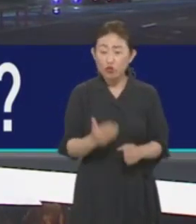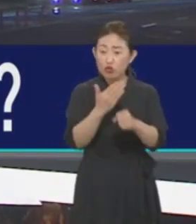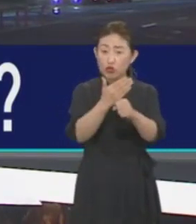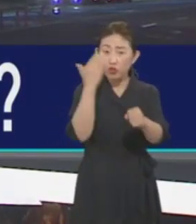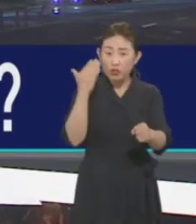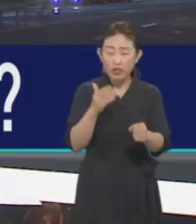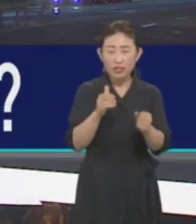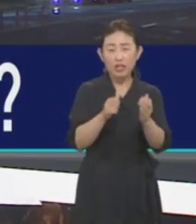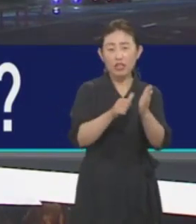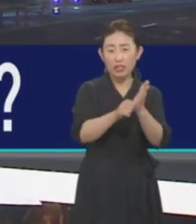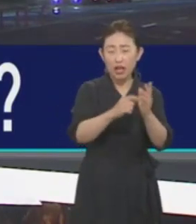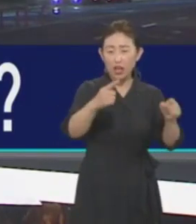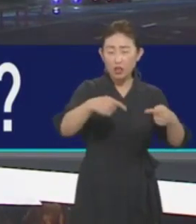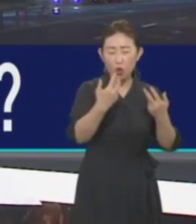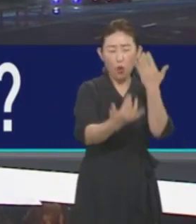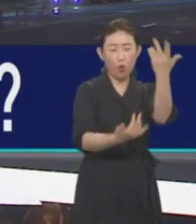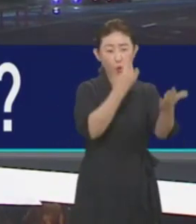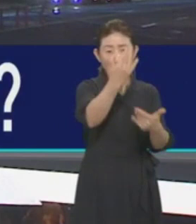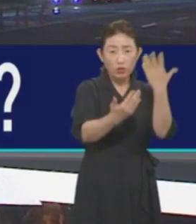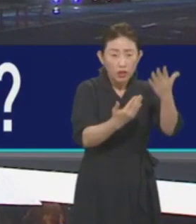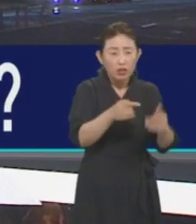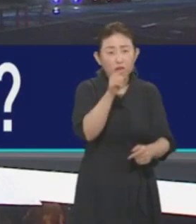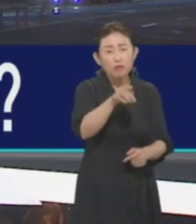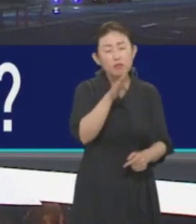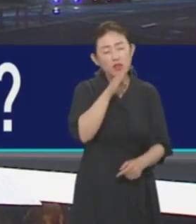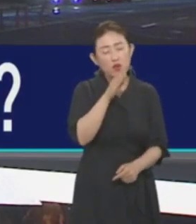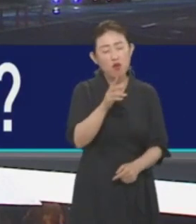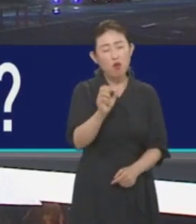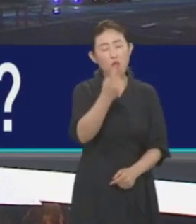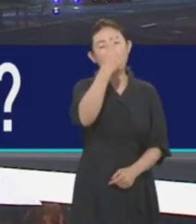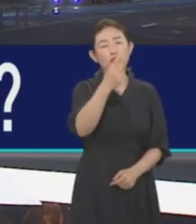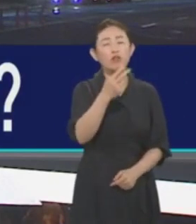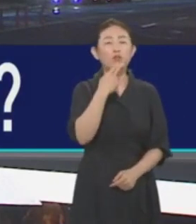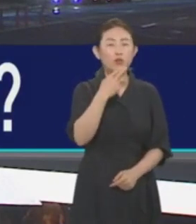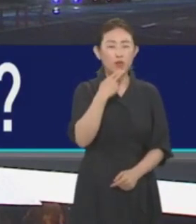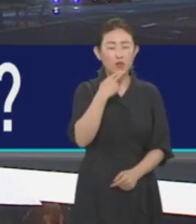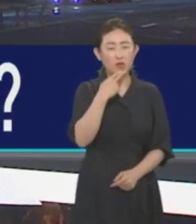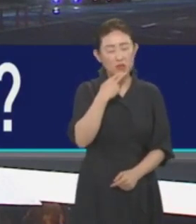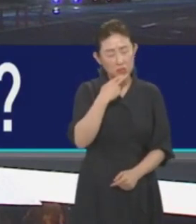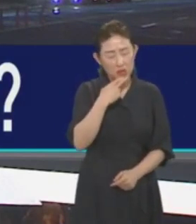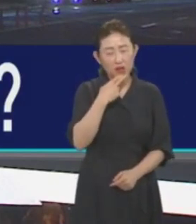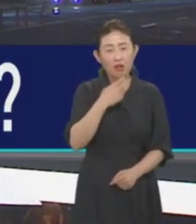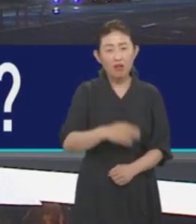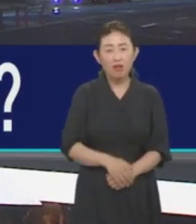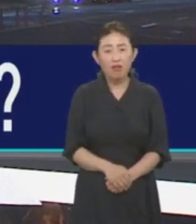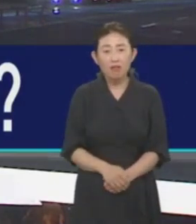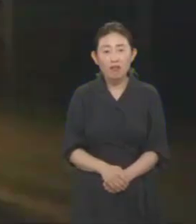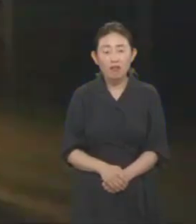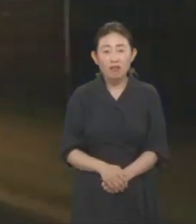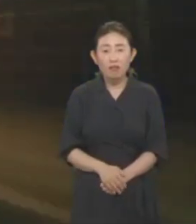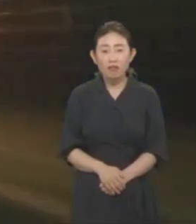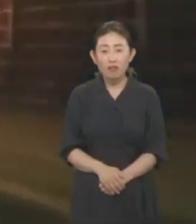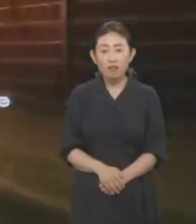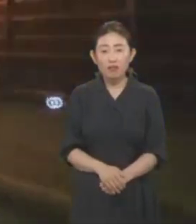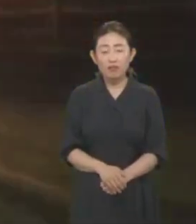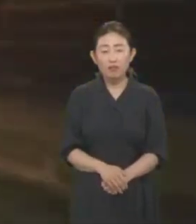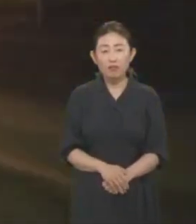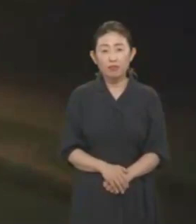전에 발생한 한국타이어 대형 화재 역시 원인을 모른 채 종결됐습니다. 김철진 기자입니다.